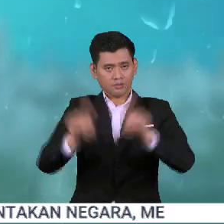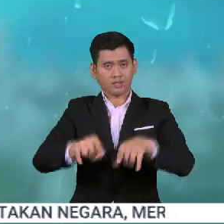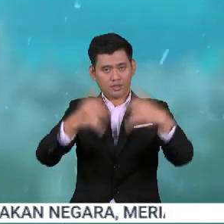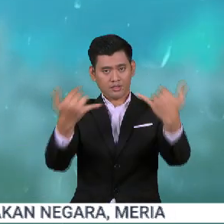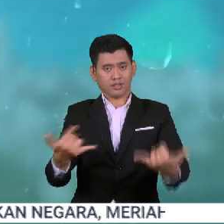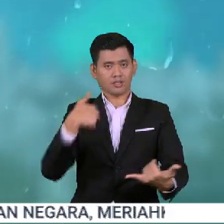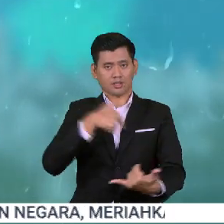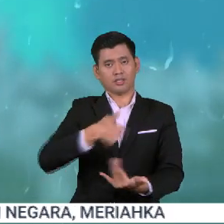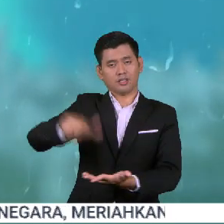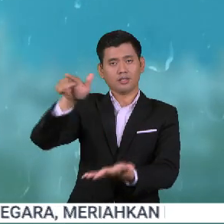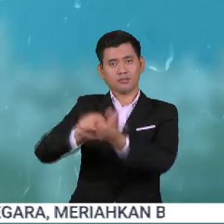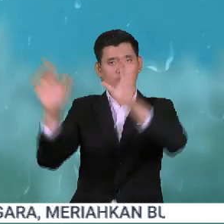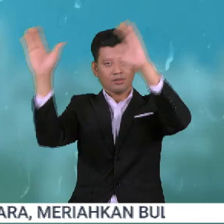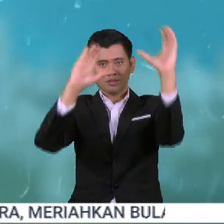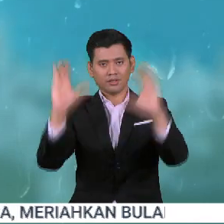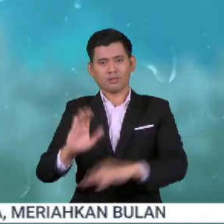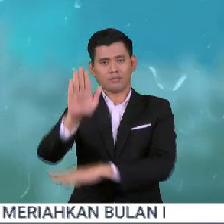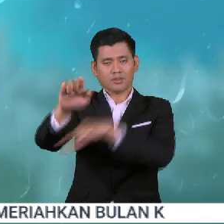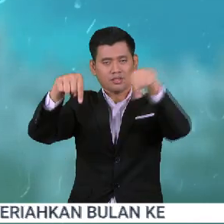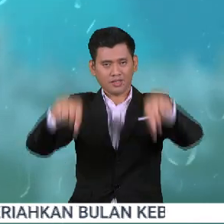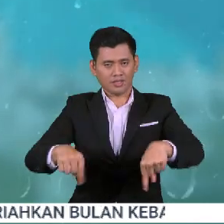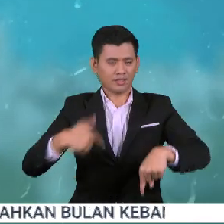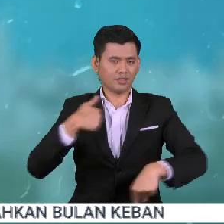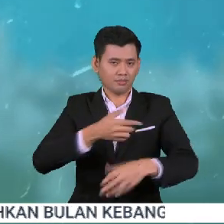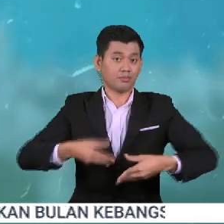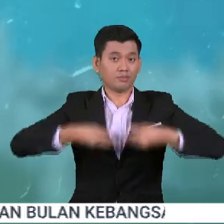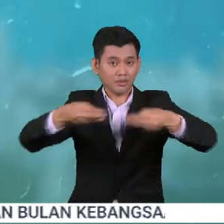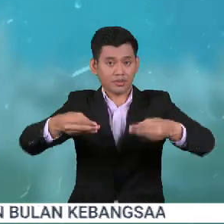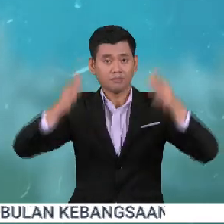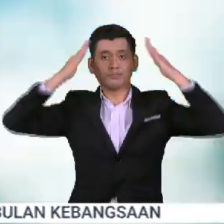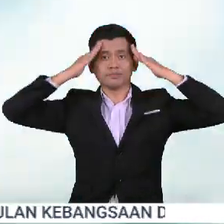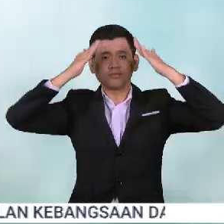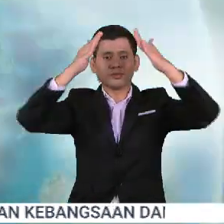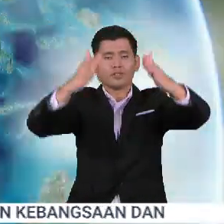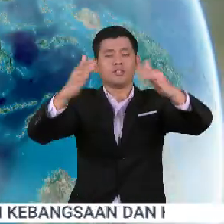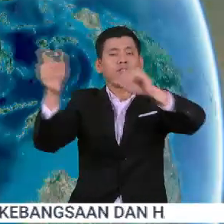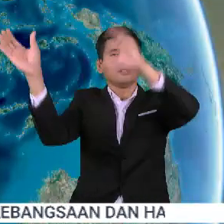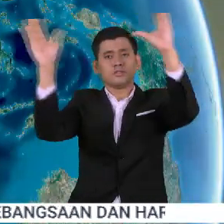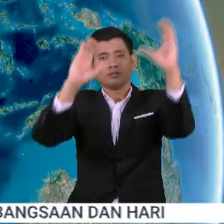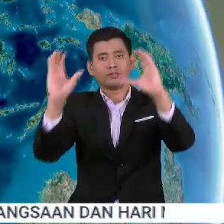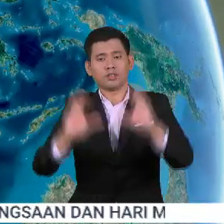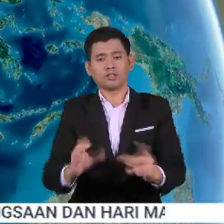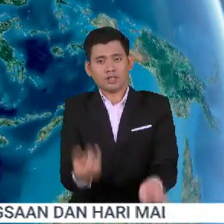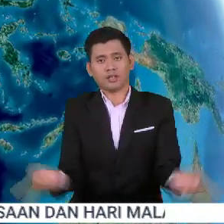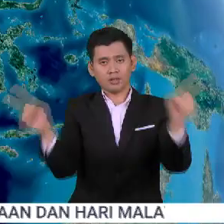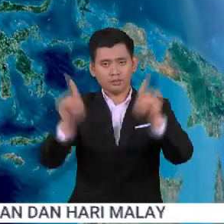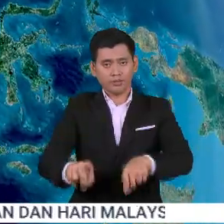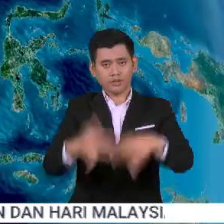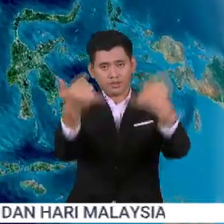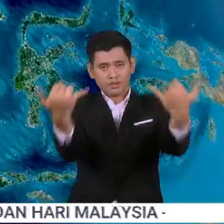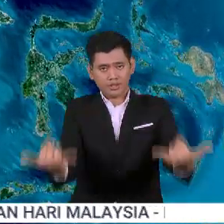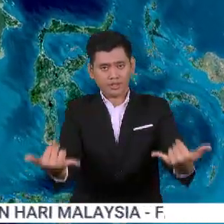kita mulakan laporan cuaca kita pada petang ini dengan memberi penumpuan kepada keadaan cuaca semasa. Dapat